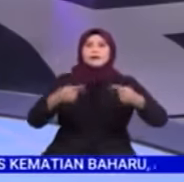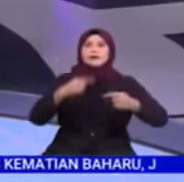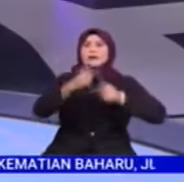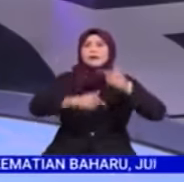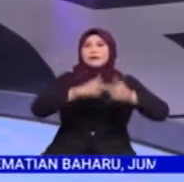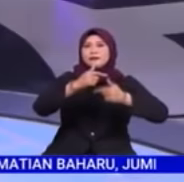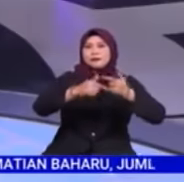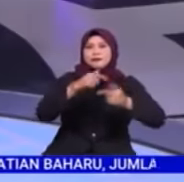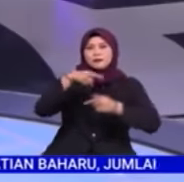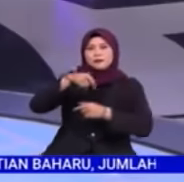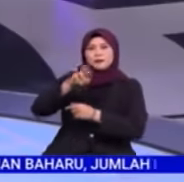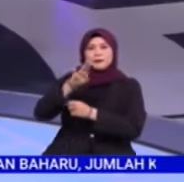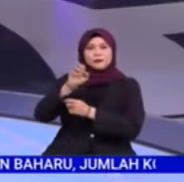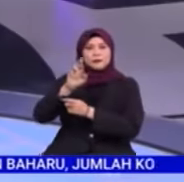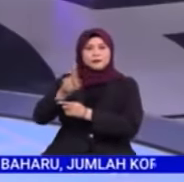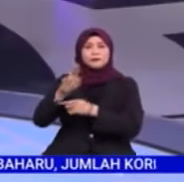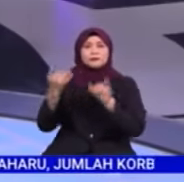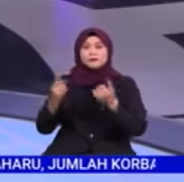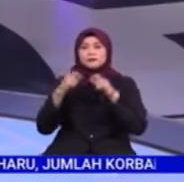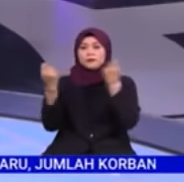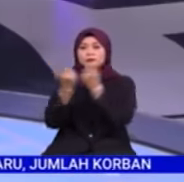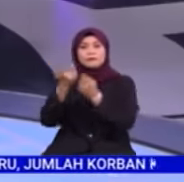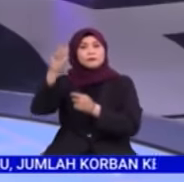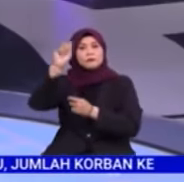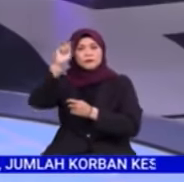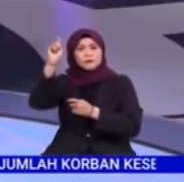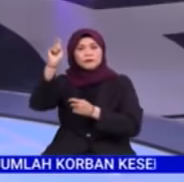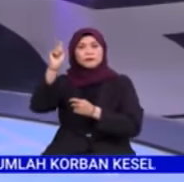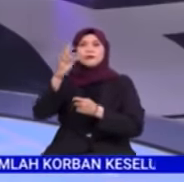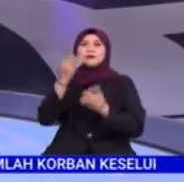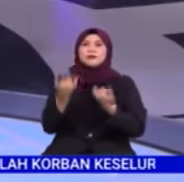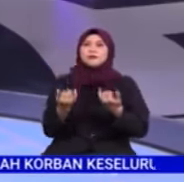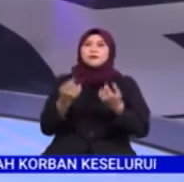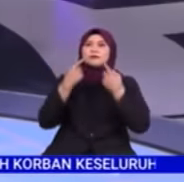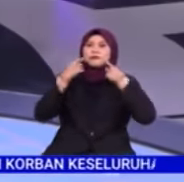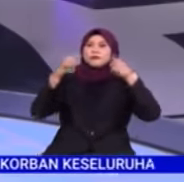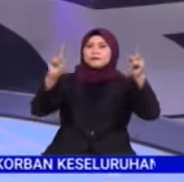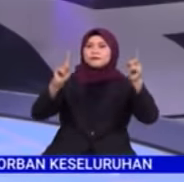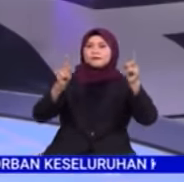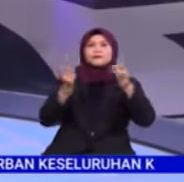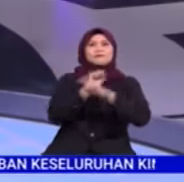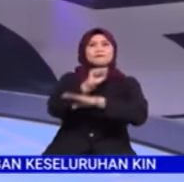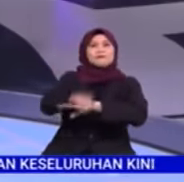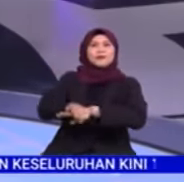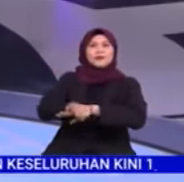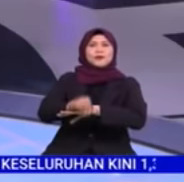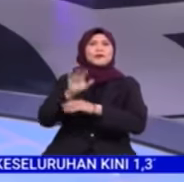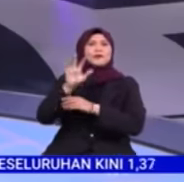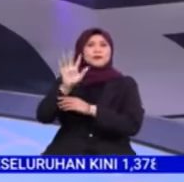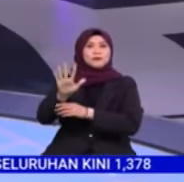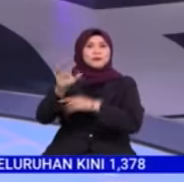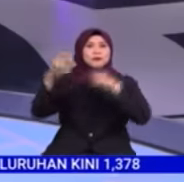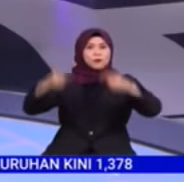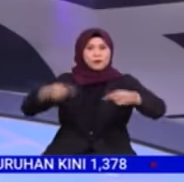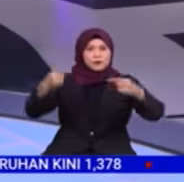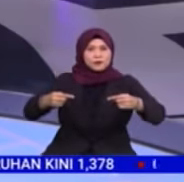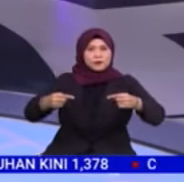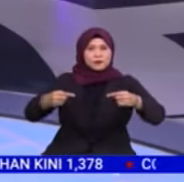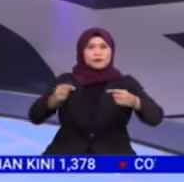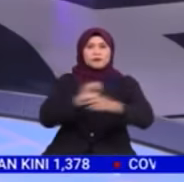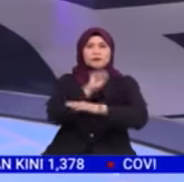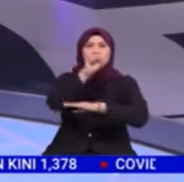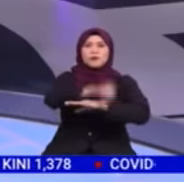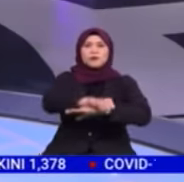Primer pasukan Trenggalek c23.biz dulu akhirnya percaya mendapatkan kemarau kemenangan selepas slime perlawanan apabila